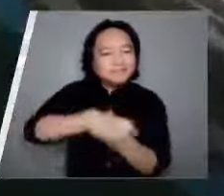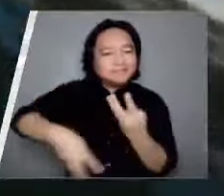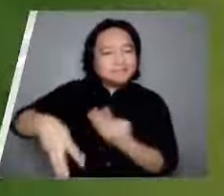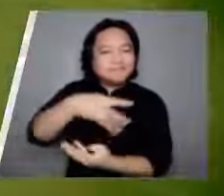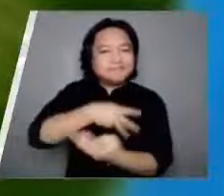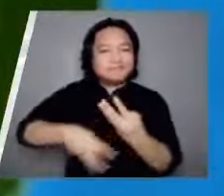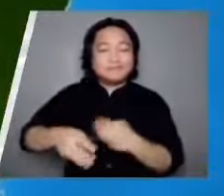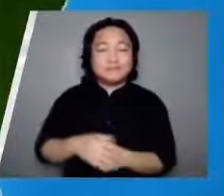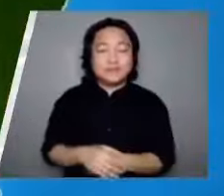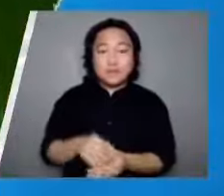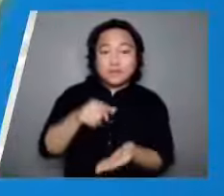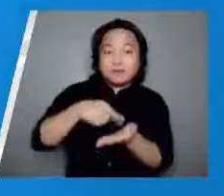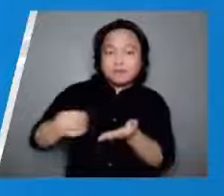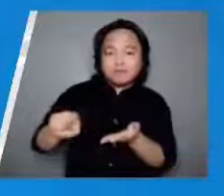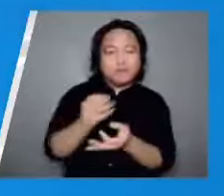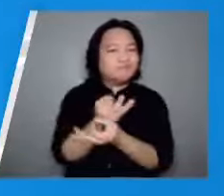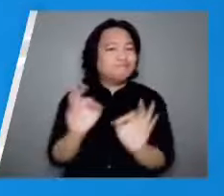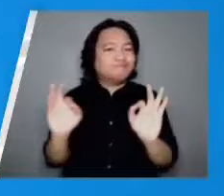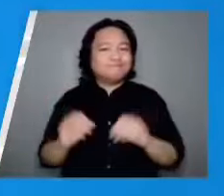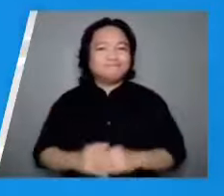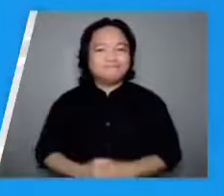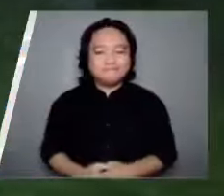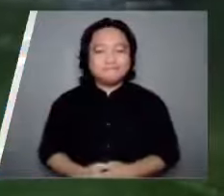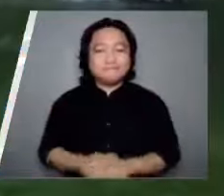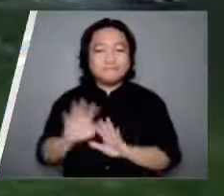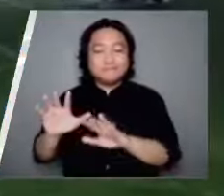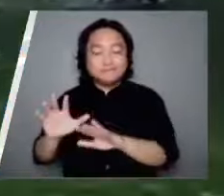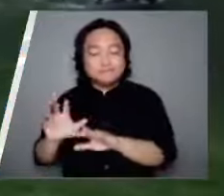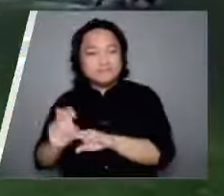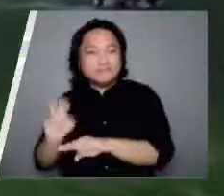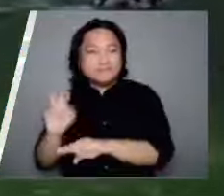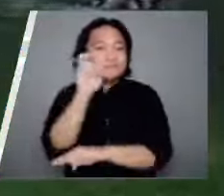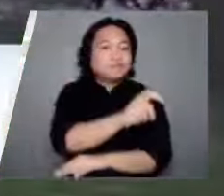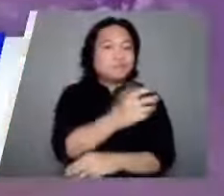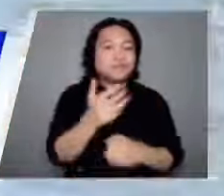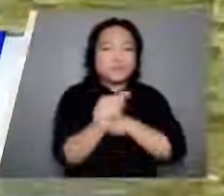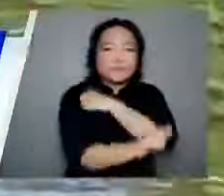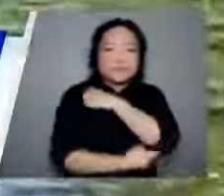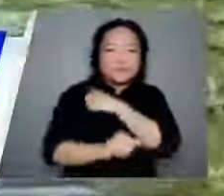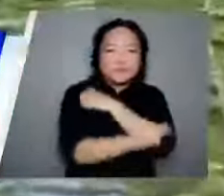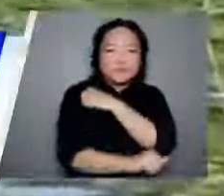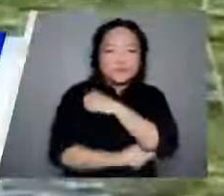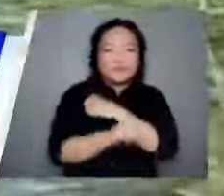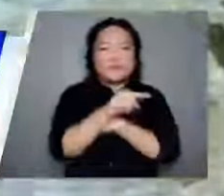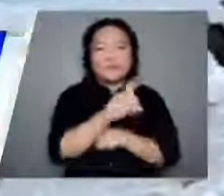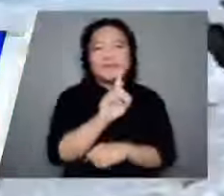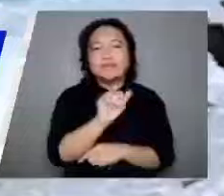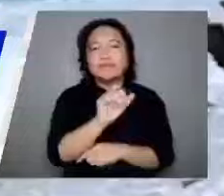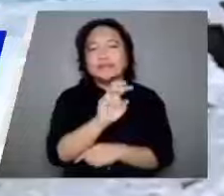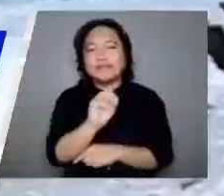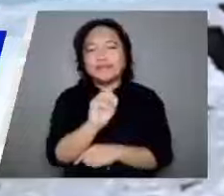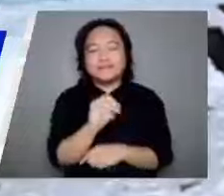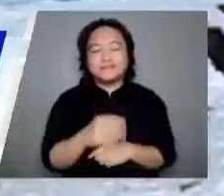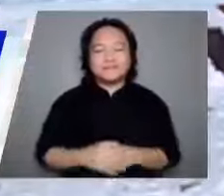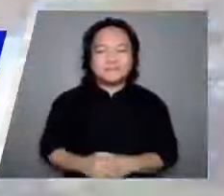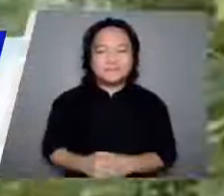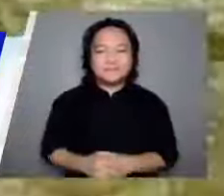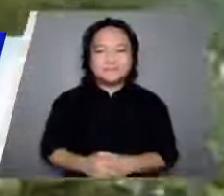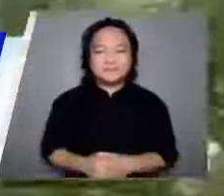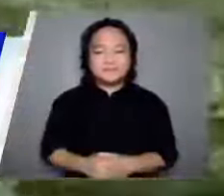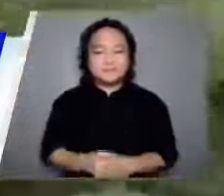fee. Biyahe naman tayo sa Aurora at dayuhin ang Amuro Dam sa bayan ng Dilasag. Refreshing